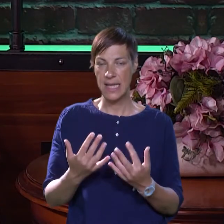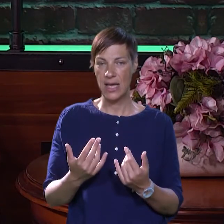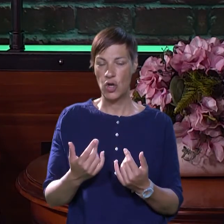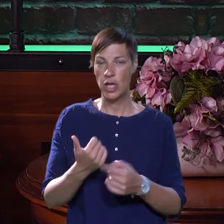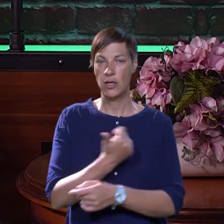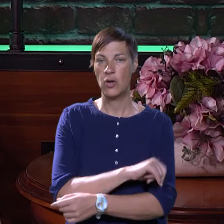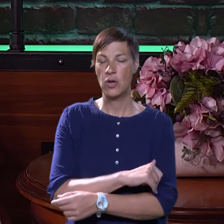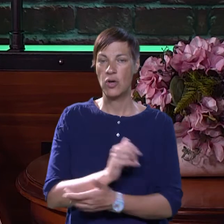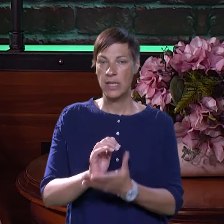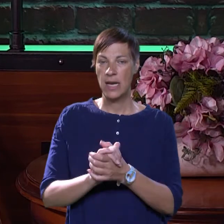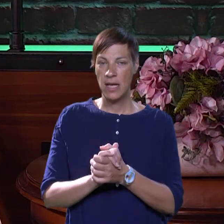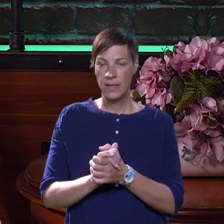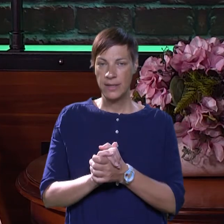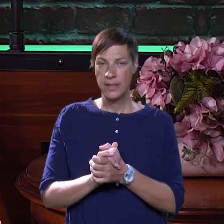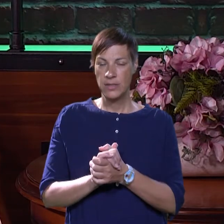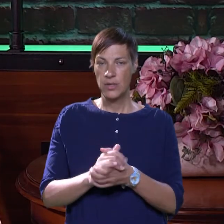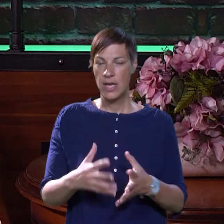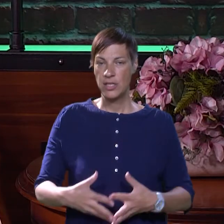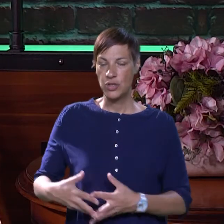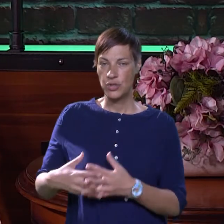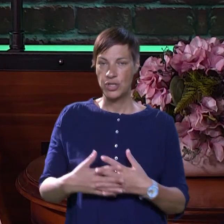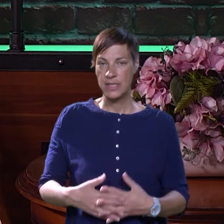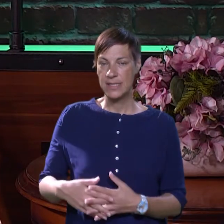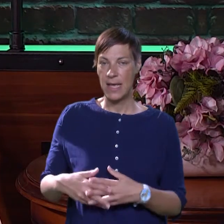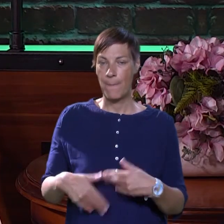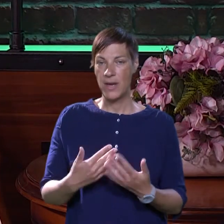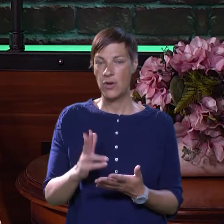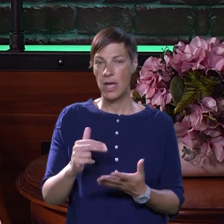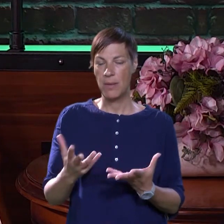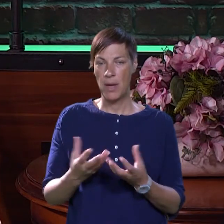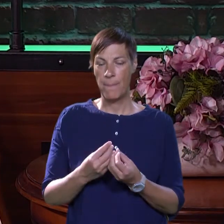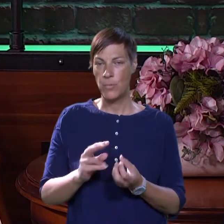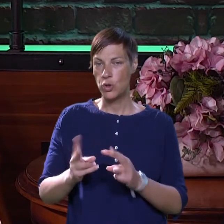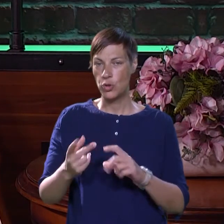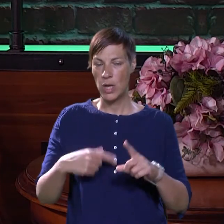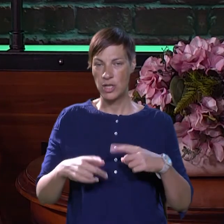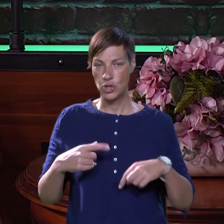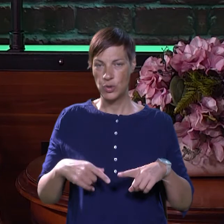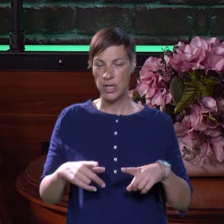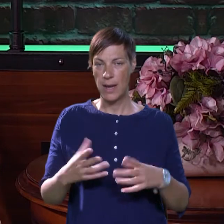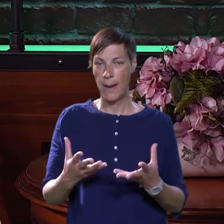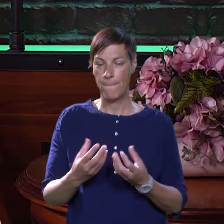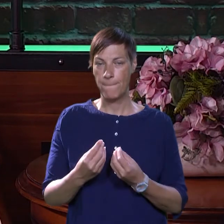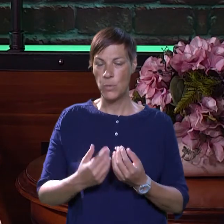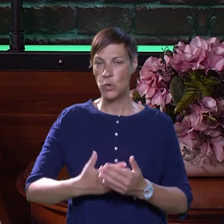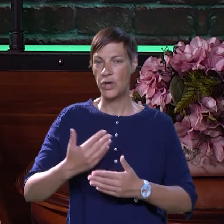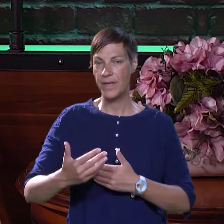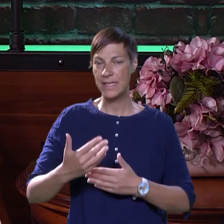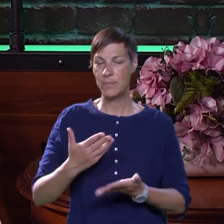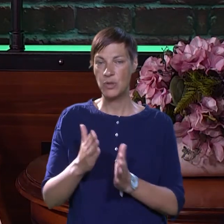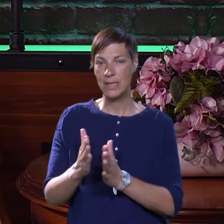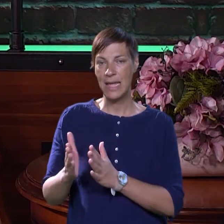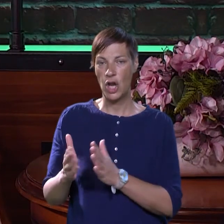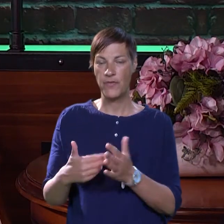nekoliko godina surađujući sa Amerikom, koja opet, rekli smo, ima puno drugačiju tradiciju, puno je ispred u tim